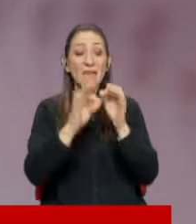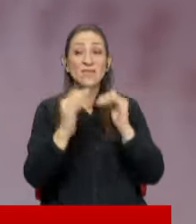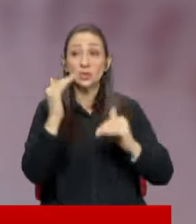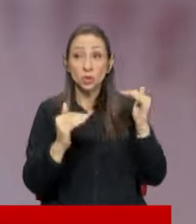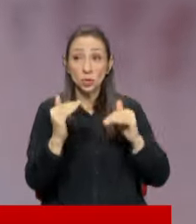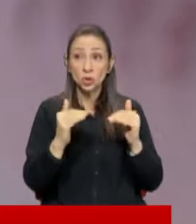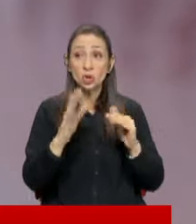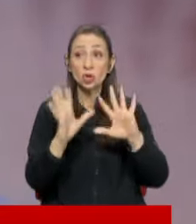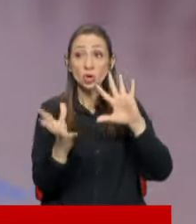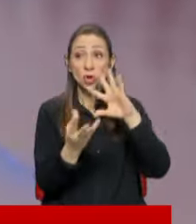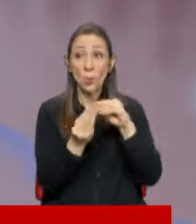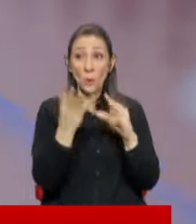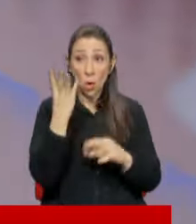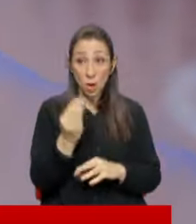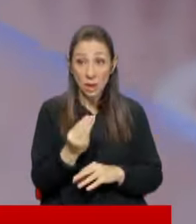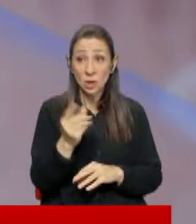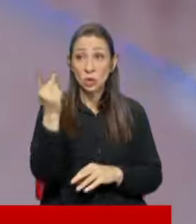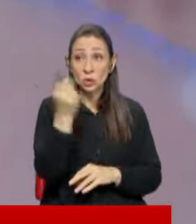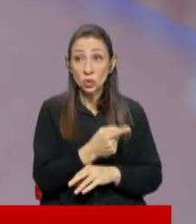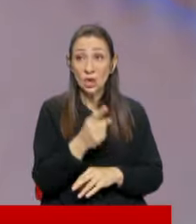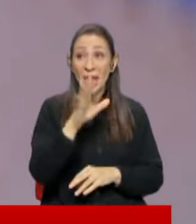enflasyonunun toplamı olan